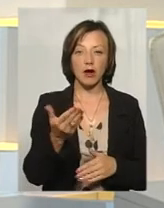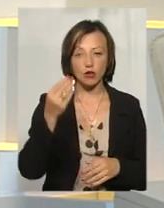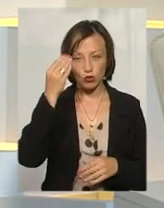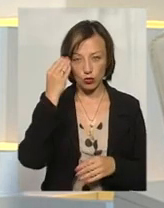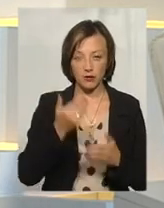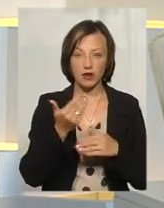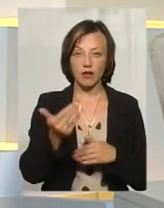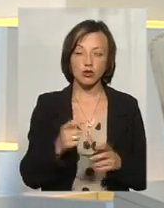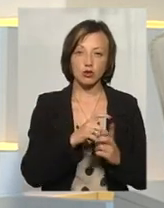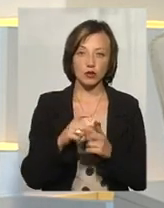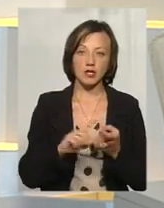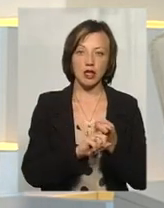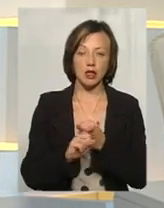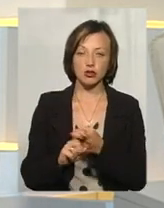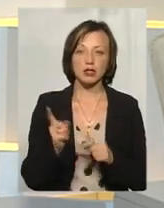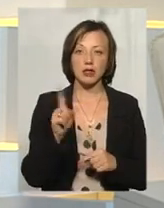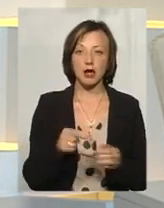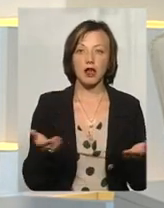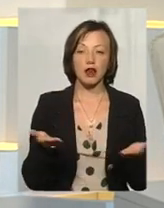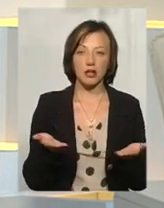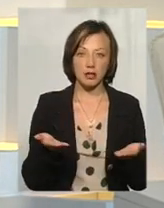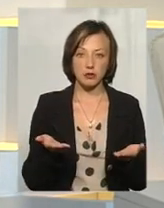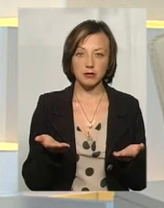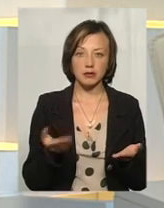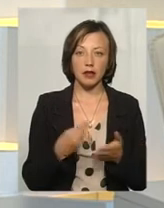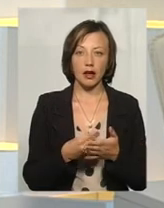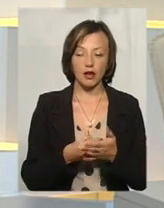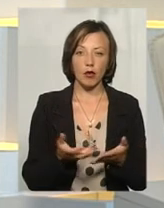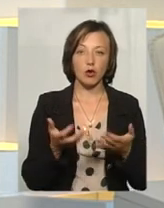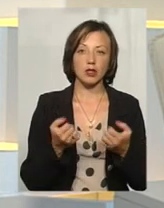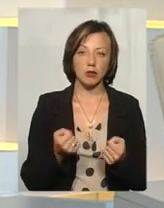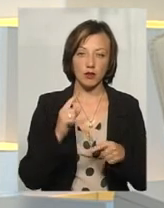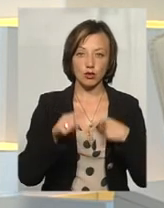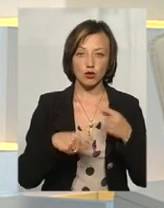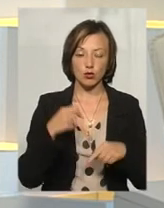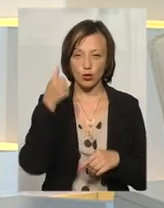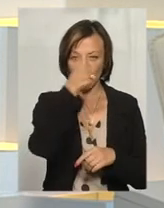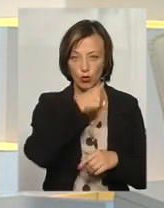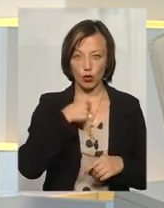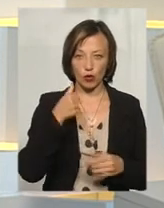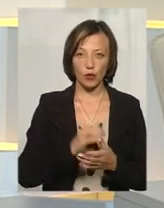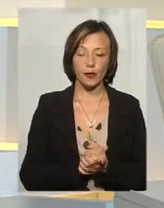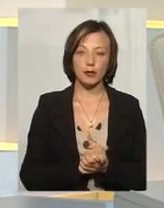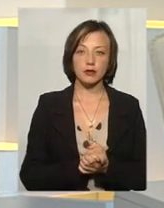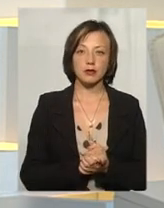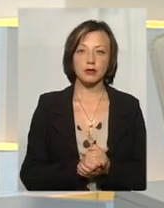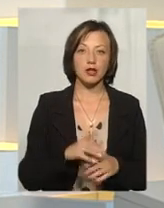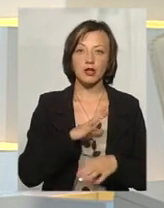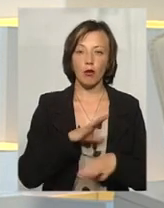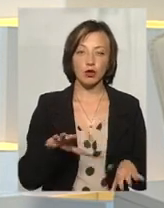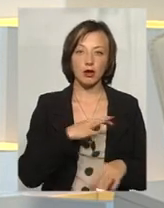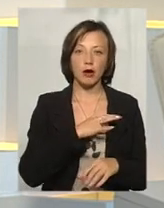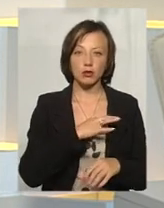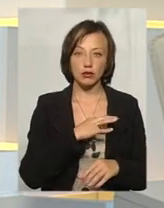думки, від вашого слова буде залежати те, які тарифи ми отримуємо на початку 2019 року. Тому не будьте